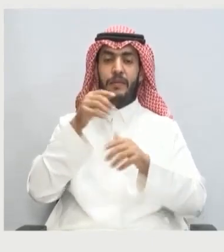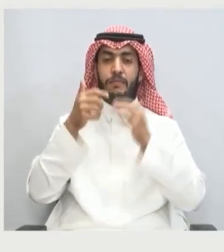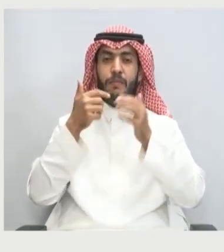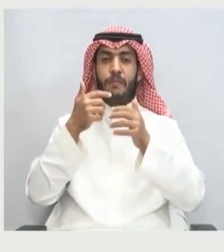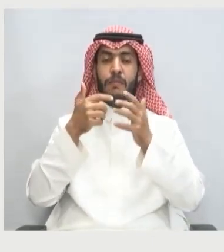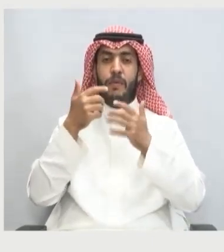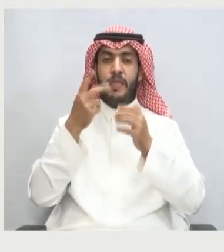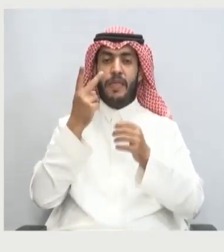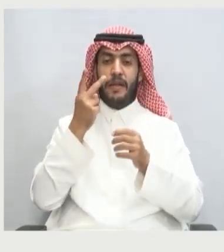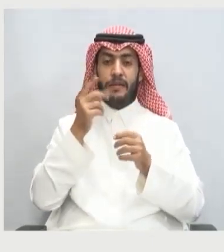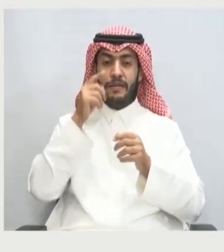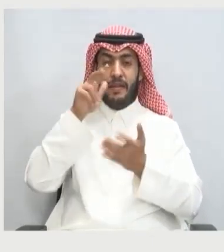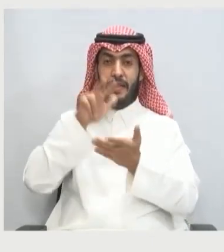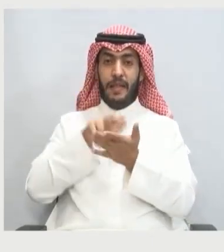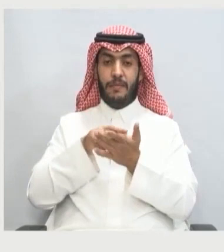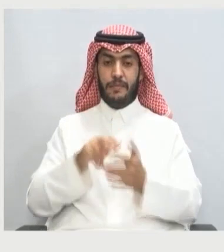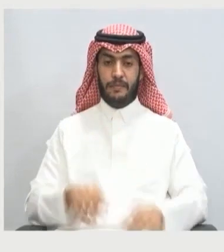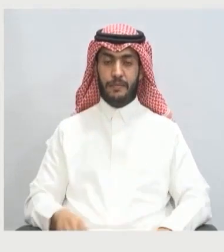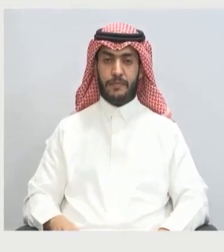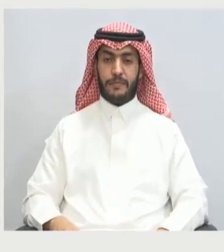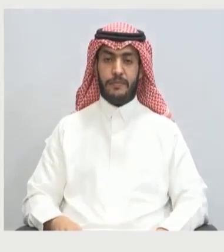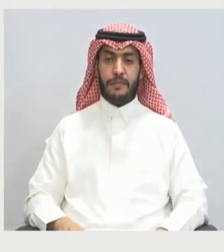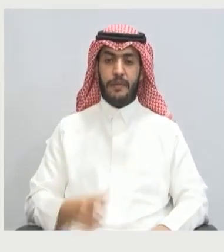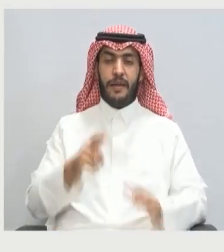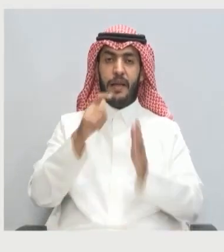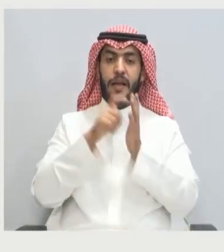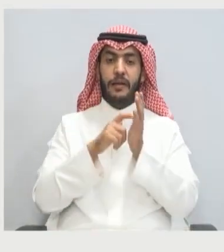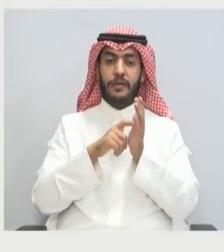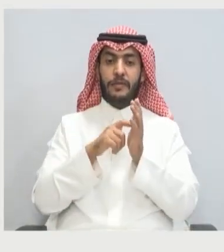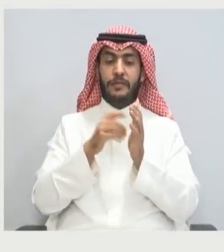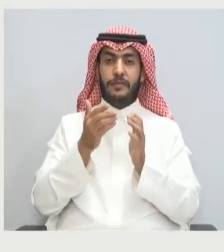الثانيه اذا طبق هذا هو القانون